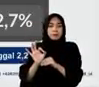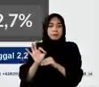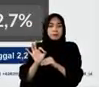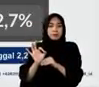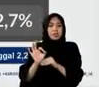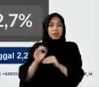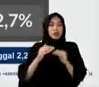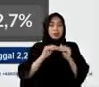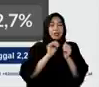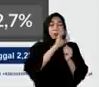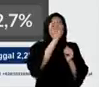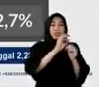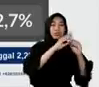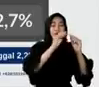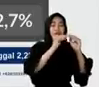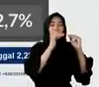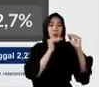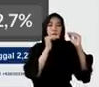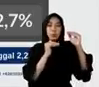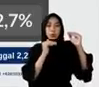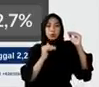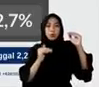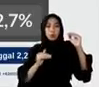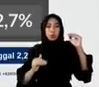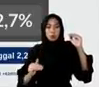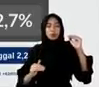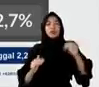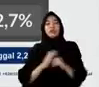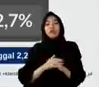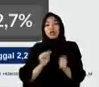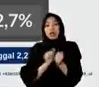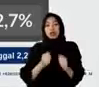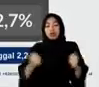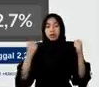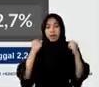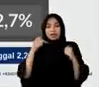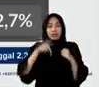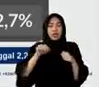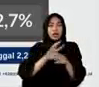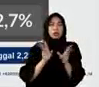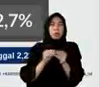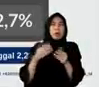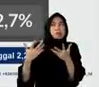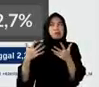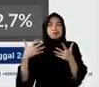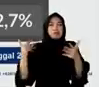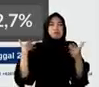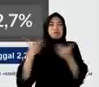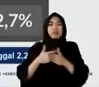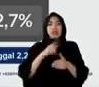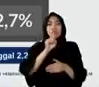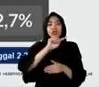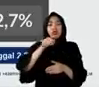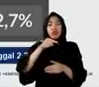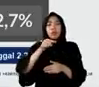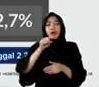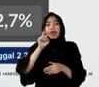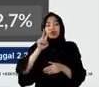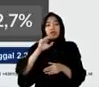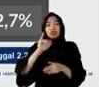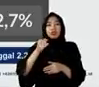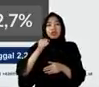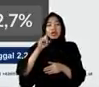Prosentasenya menurun terus, dan jumlah kasus sembuh sekarang sudah mencapai kumulatif